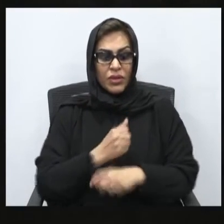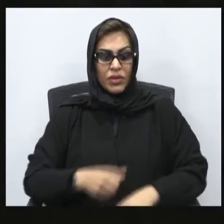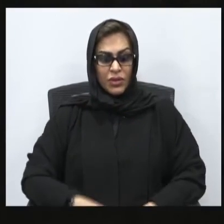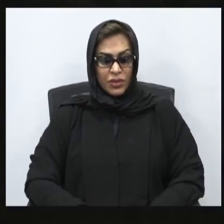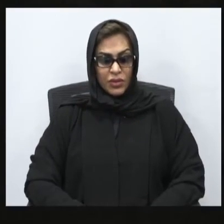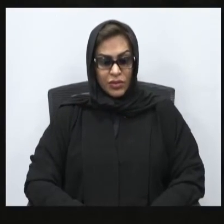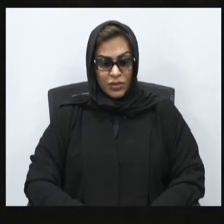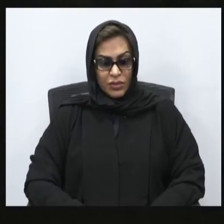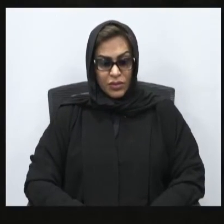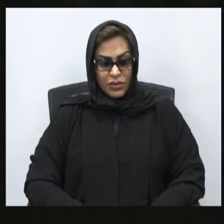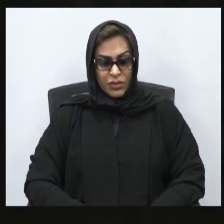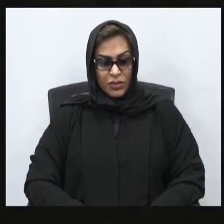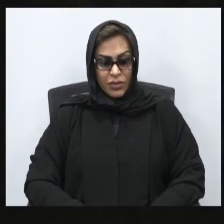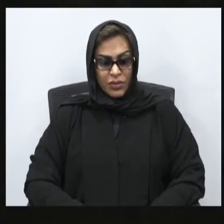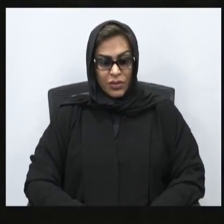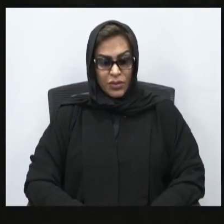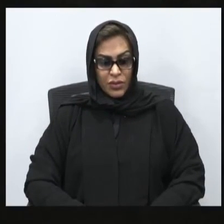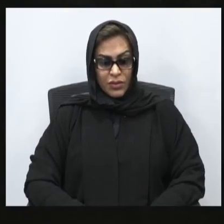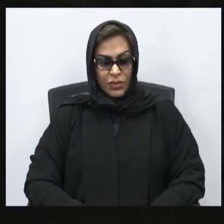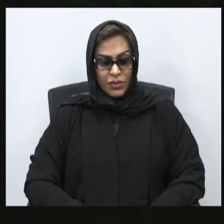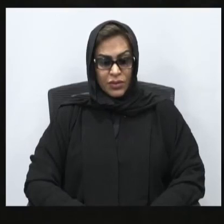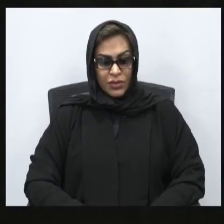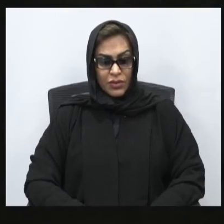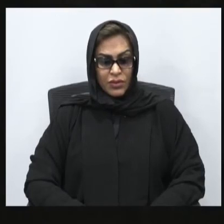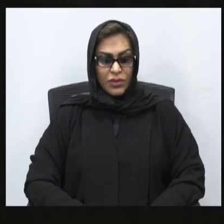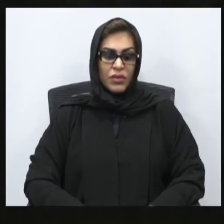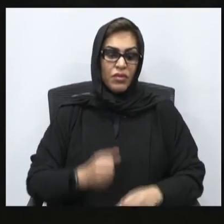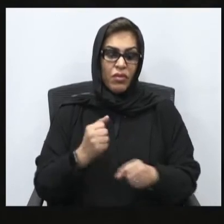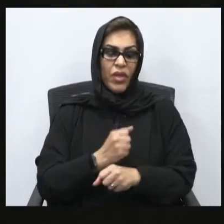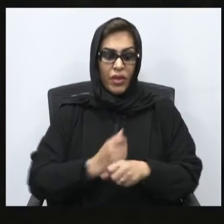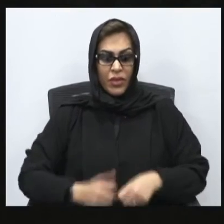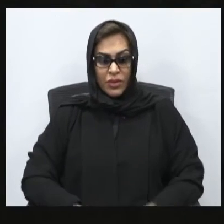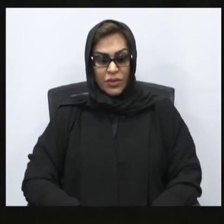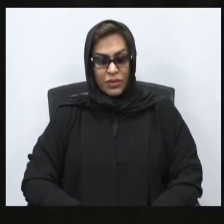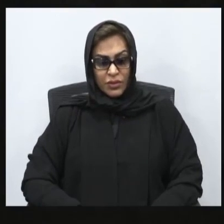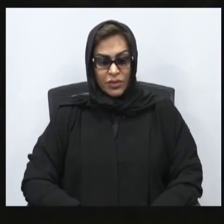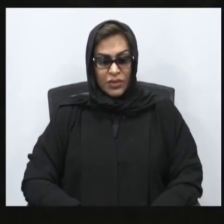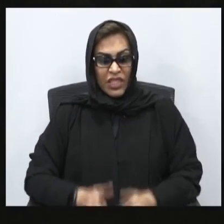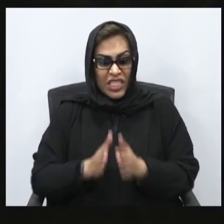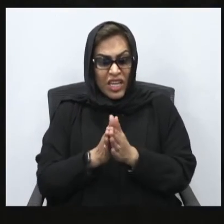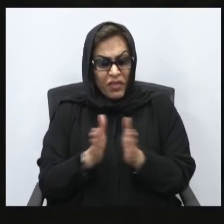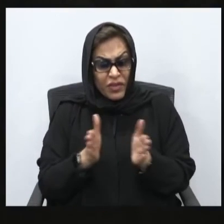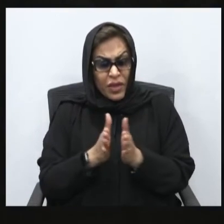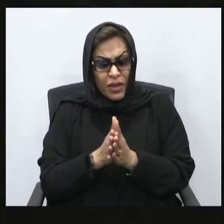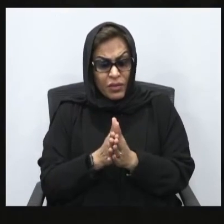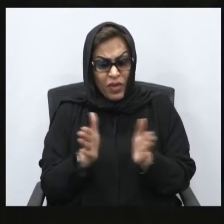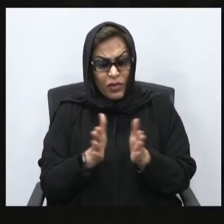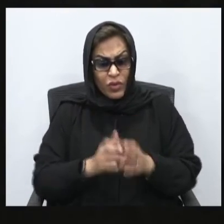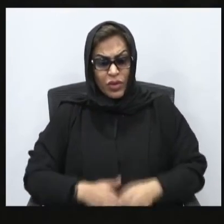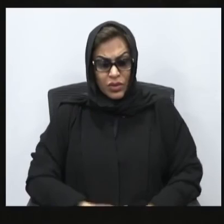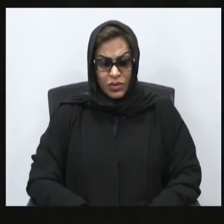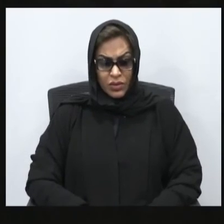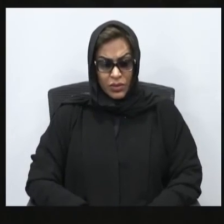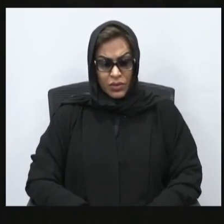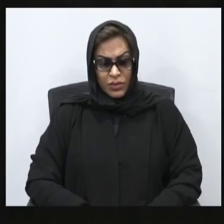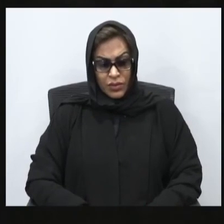في الاستنشاق او الم التي تدخل تسد المجرى بالتالي هو ماذا يفعل يجعلها